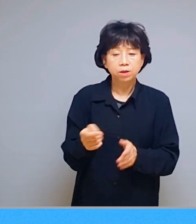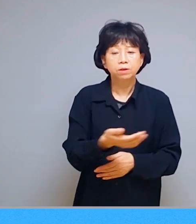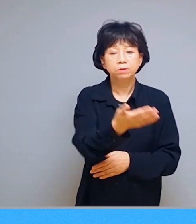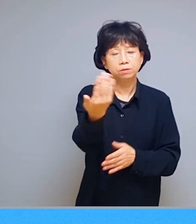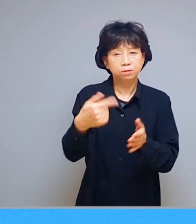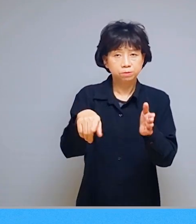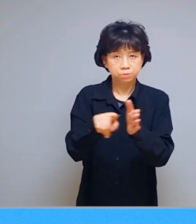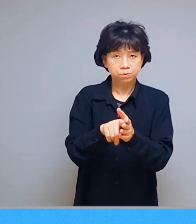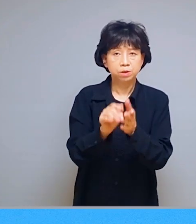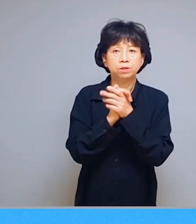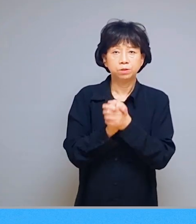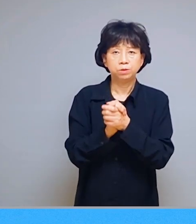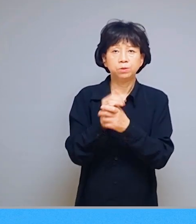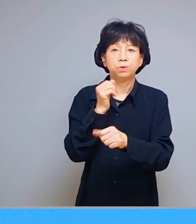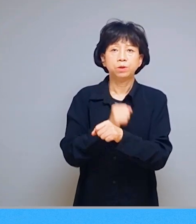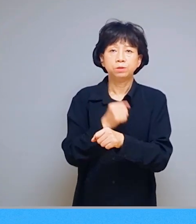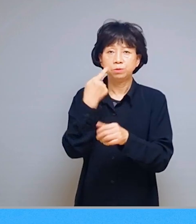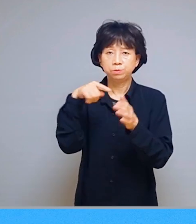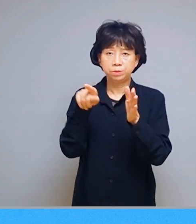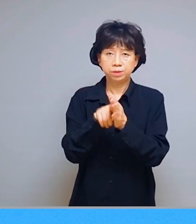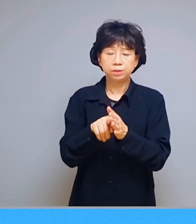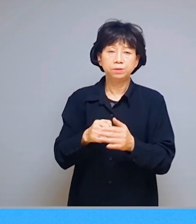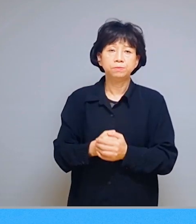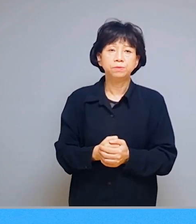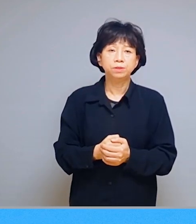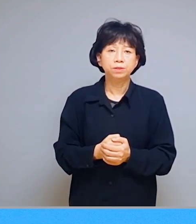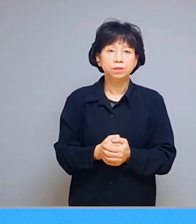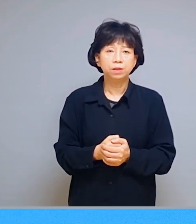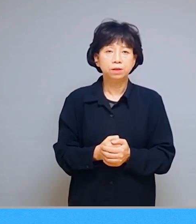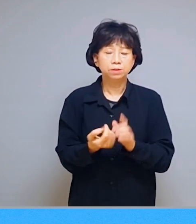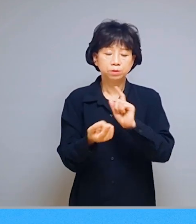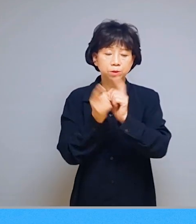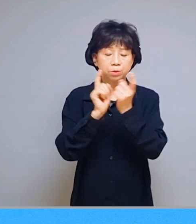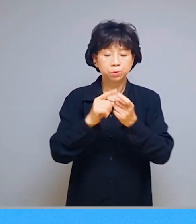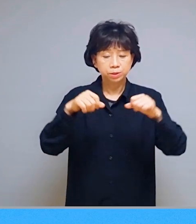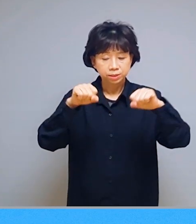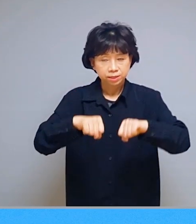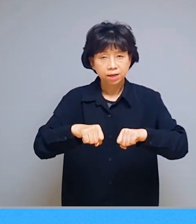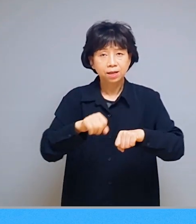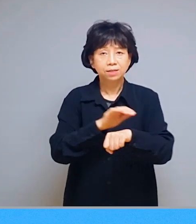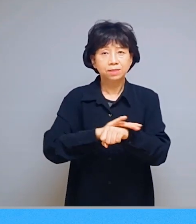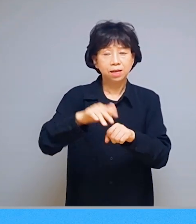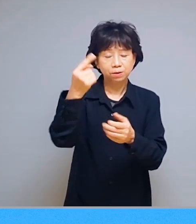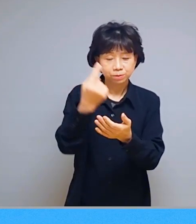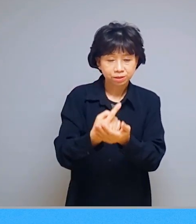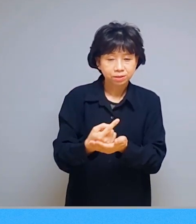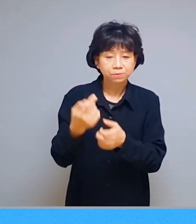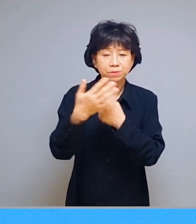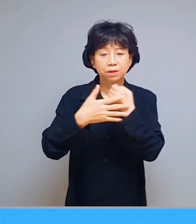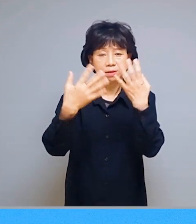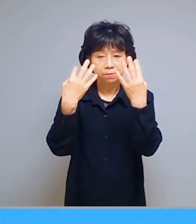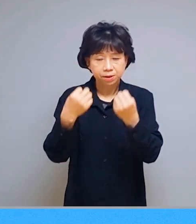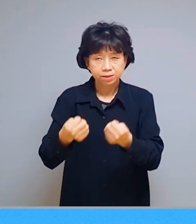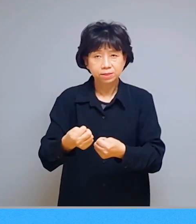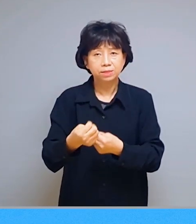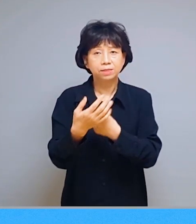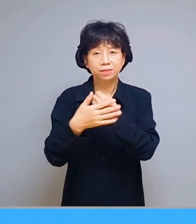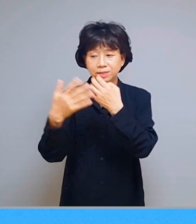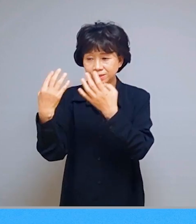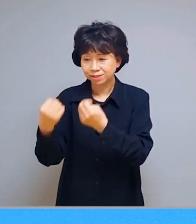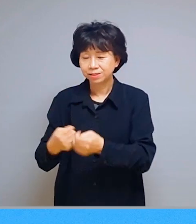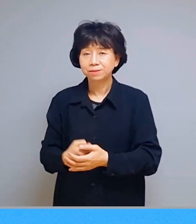줄 믿습니다. 우리 옆에 분들과 함께 인사 한번 할까요? 잘 오셨습니다. 은혜 많이 받으세요.